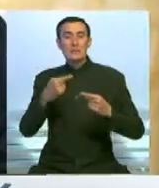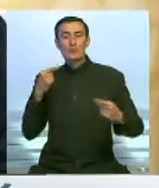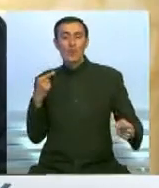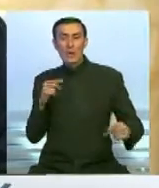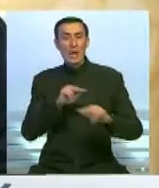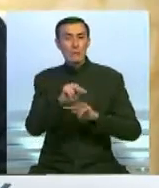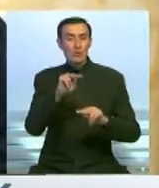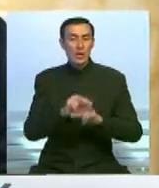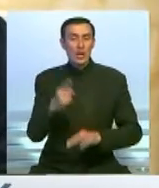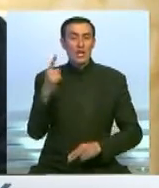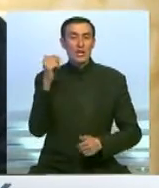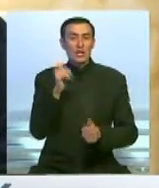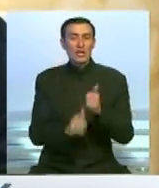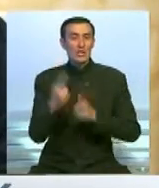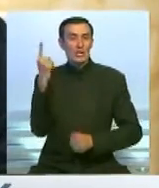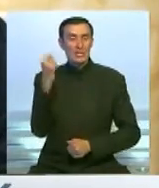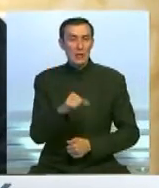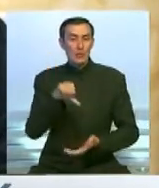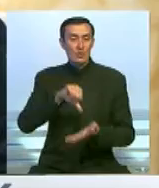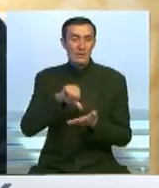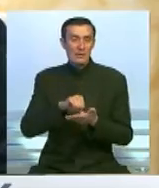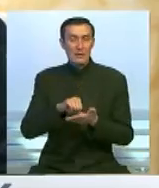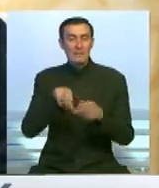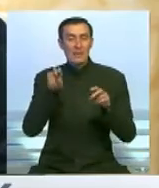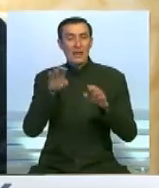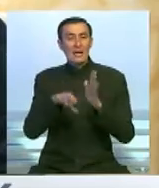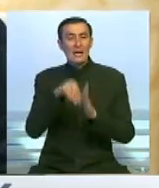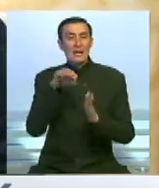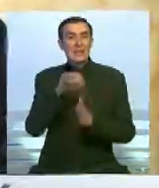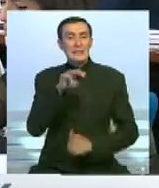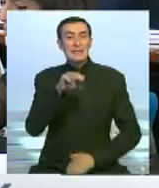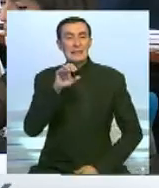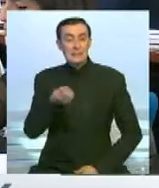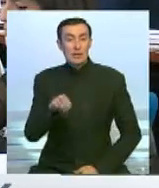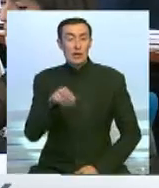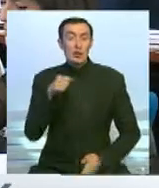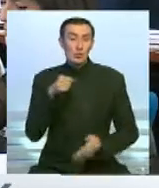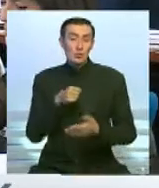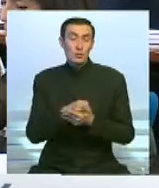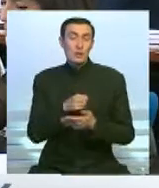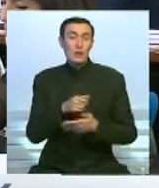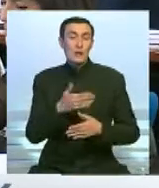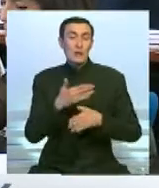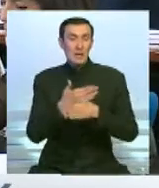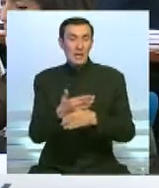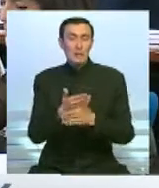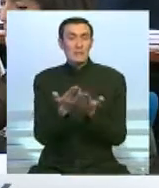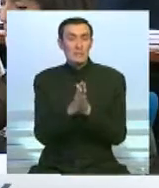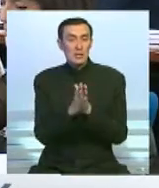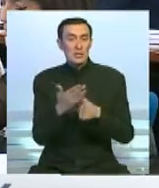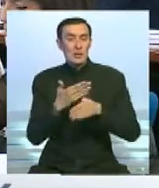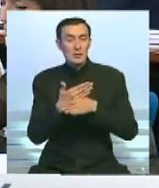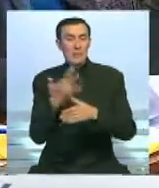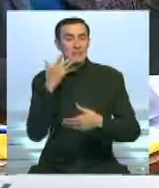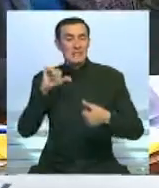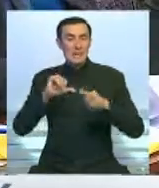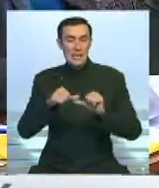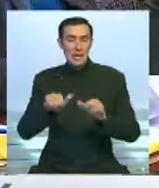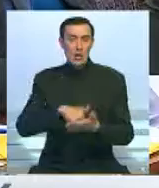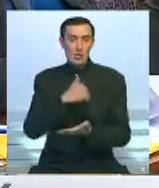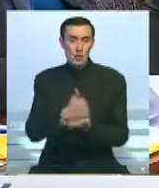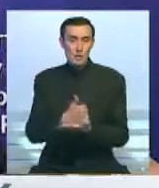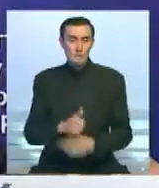обучение, еженедельно участвовали в тестировании. До 2021 года тренеров будут поддерживать методически на постоянной